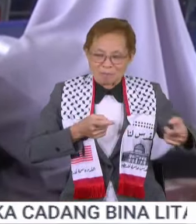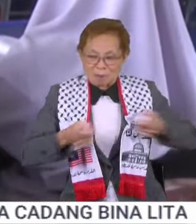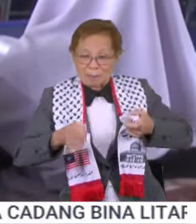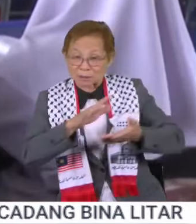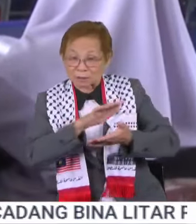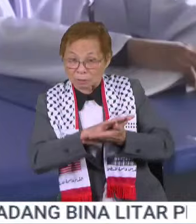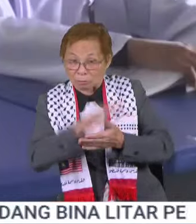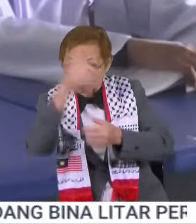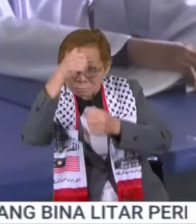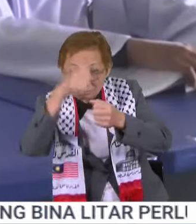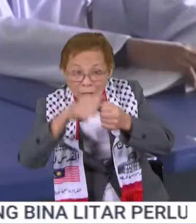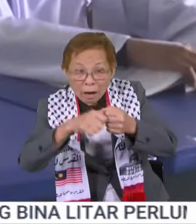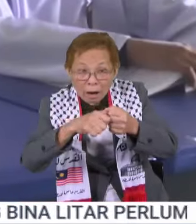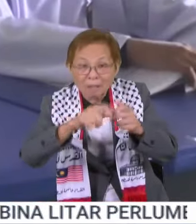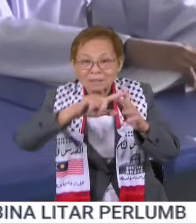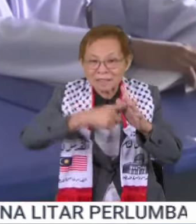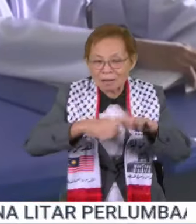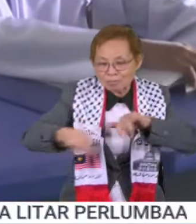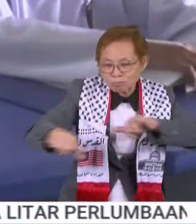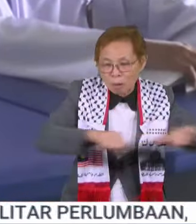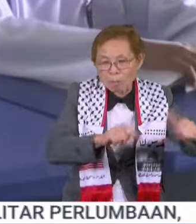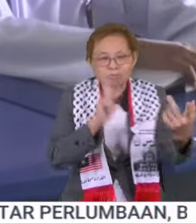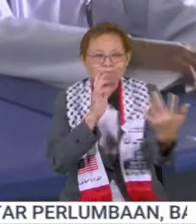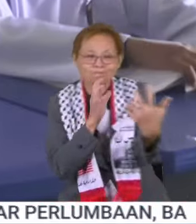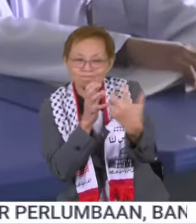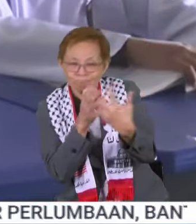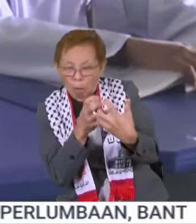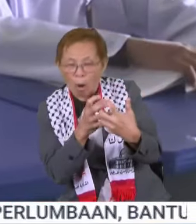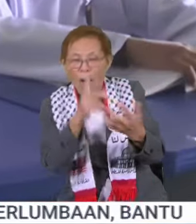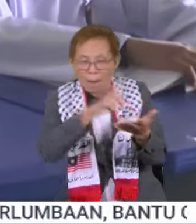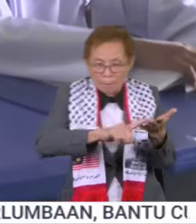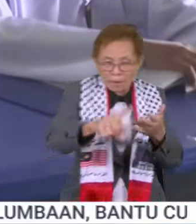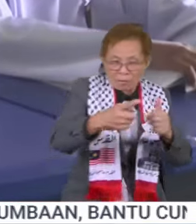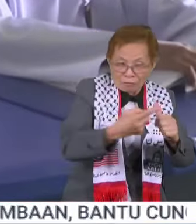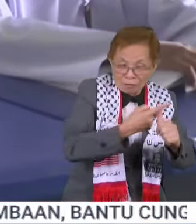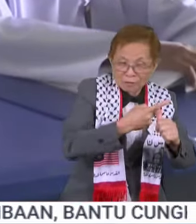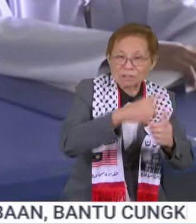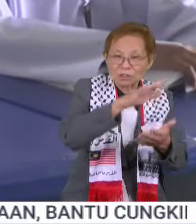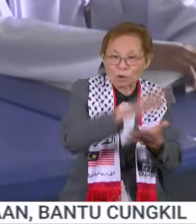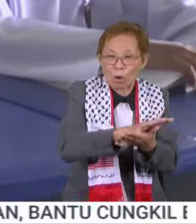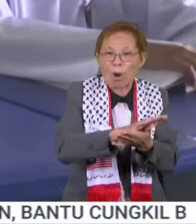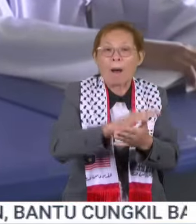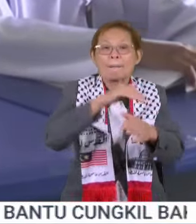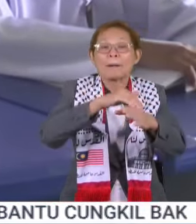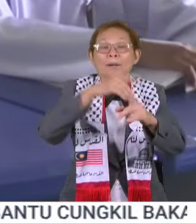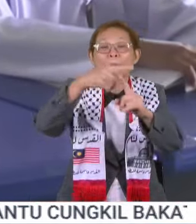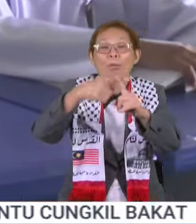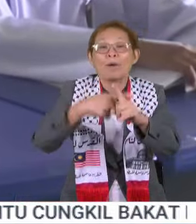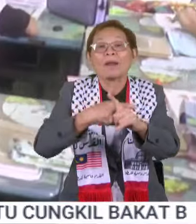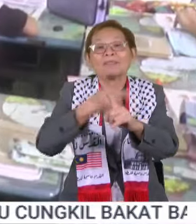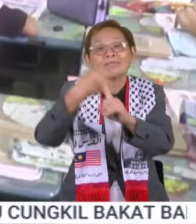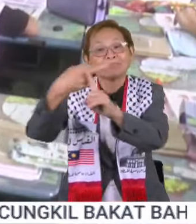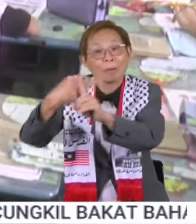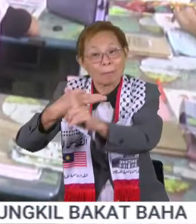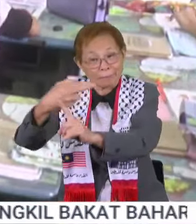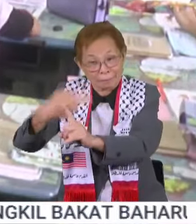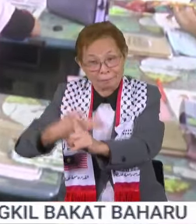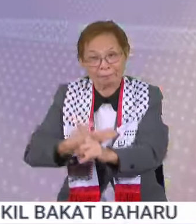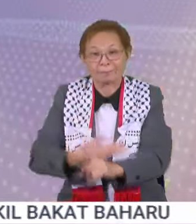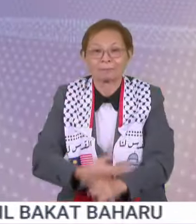Pentadbir sekolah juga diingatkan melaksanakan aktiviti bersesuaian pada minggu pertama sekolah bersempena Ramadan.